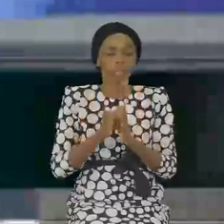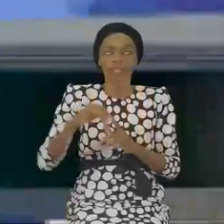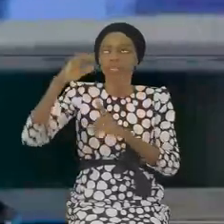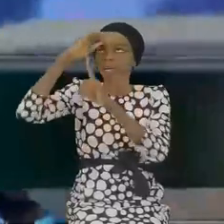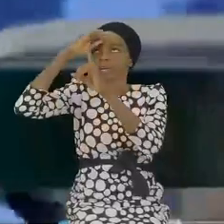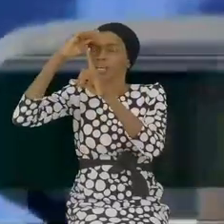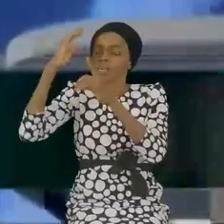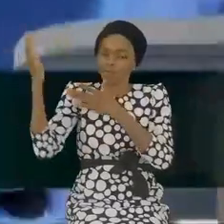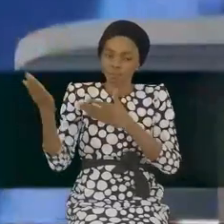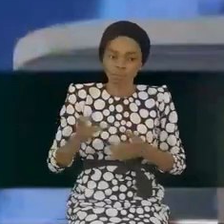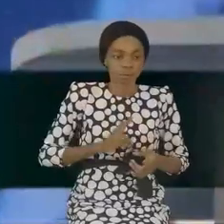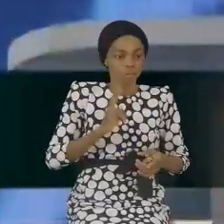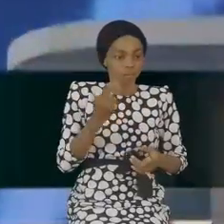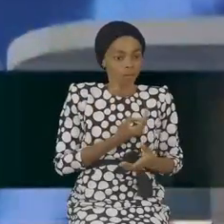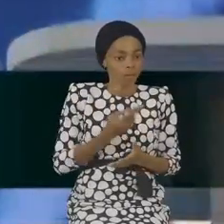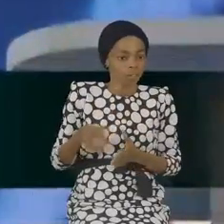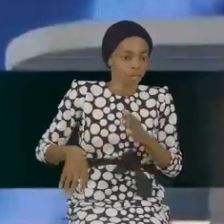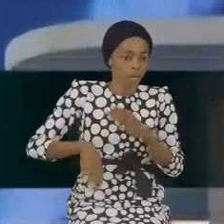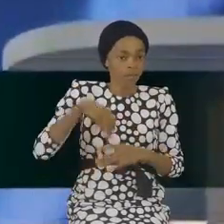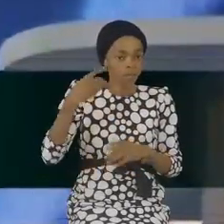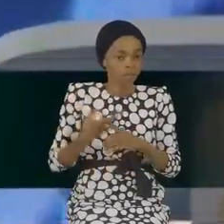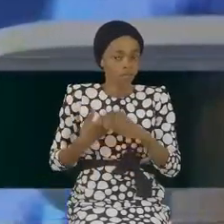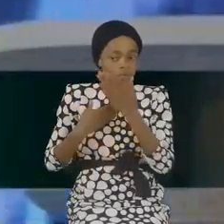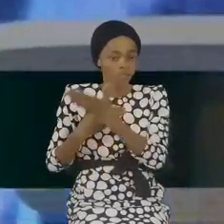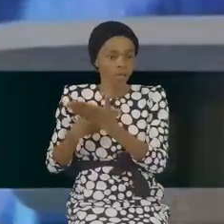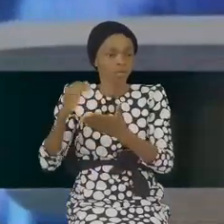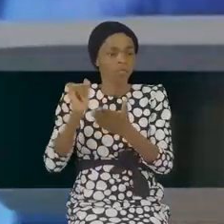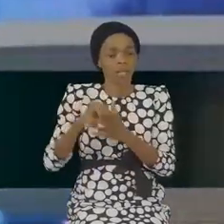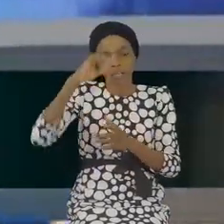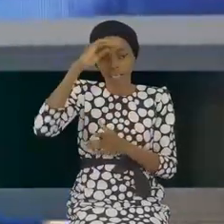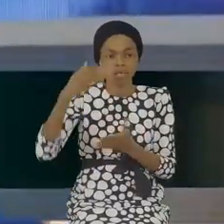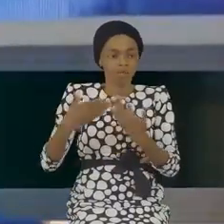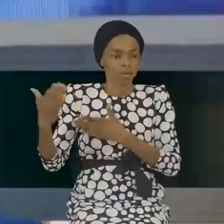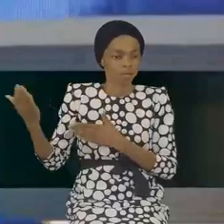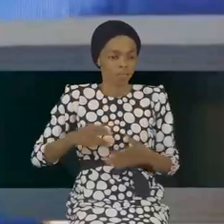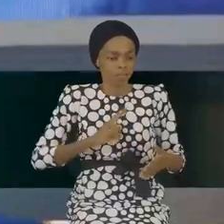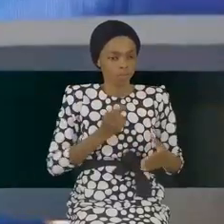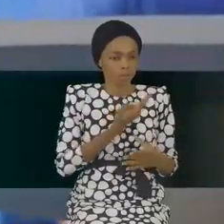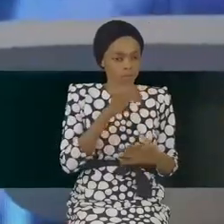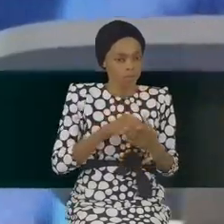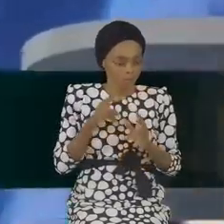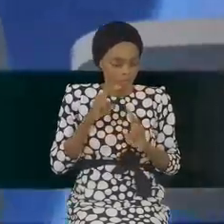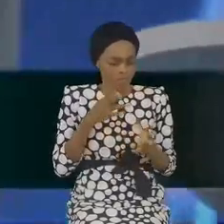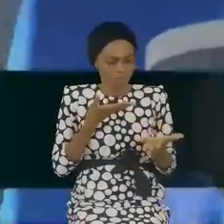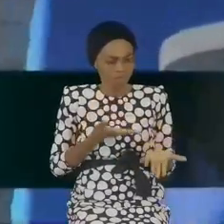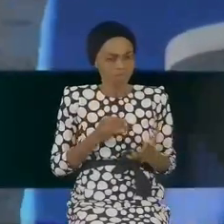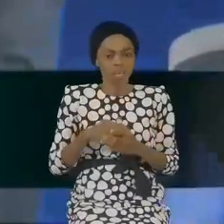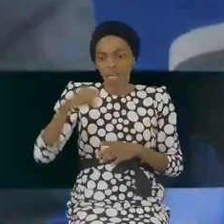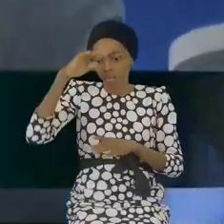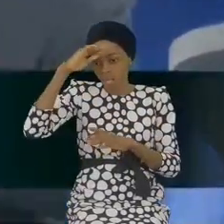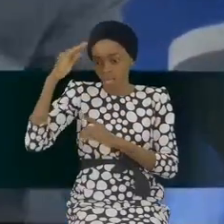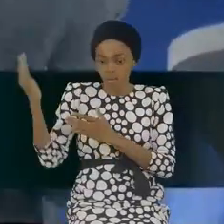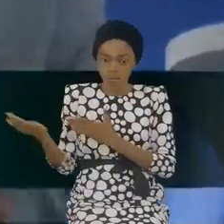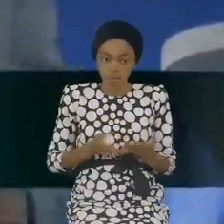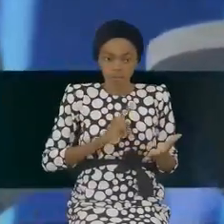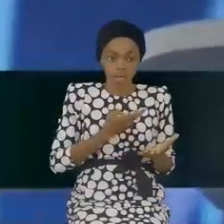là pour nous amener. Voyez cela. Il nous a fait sortir pour une raison,